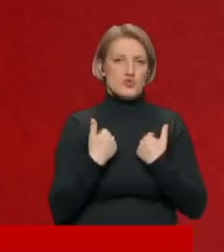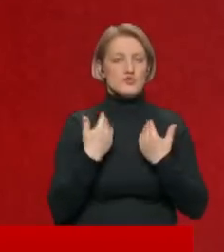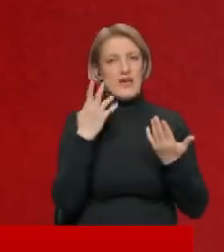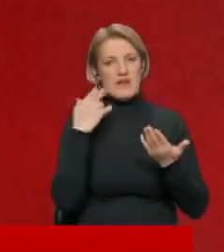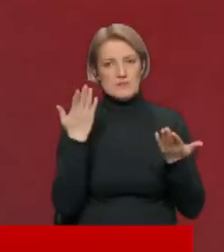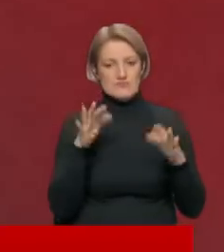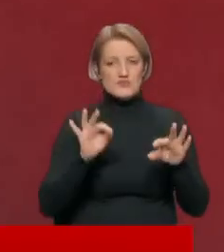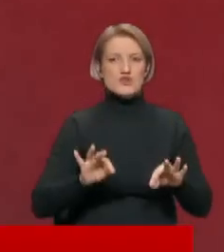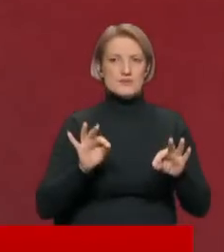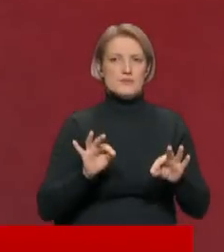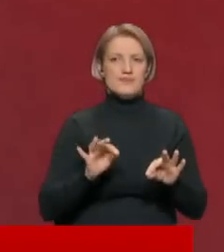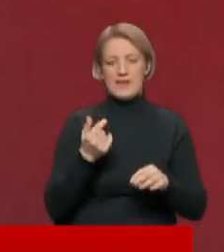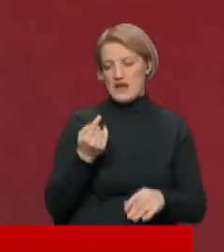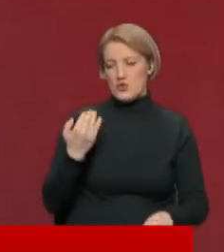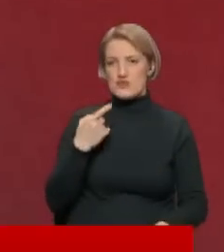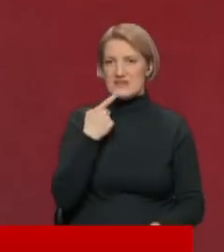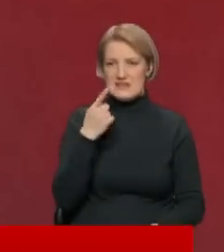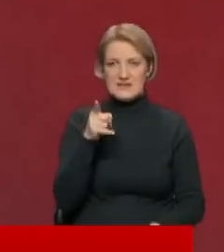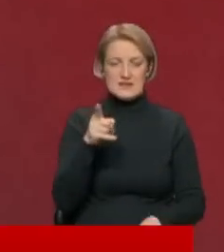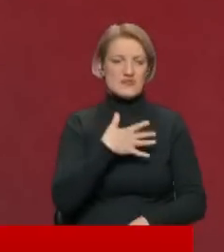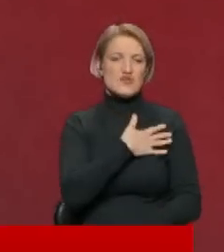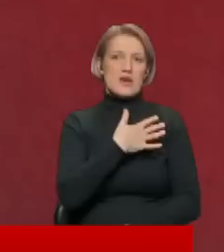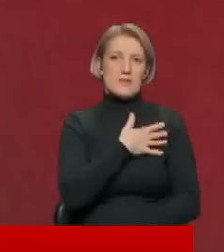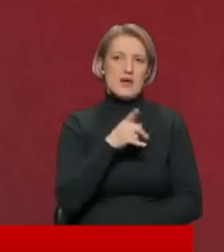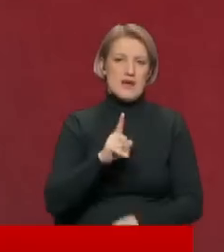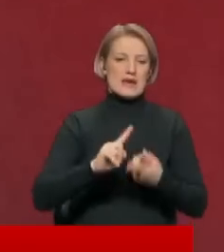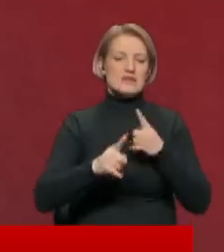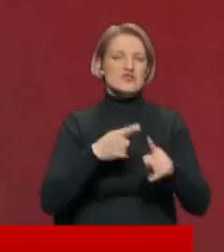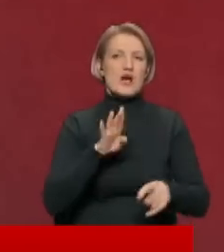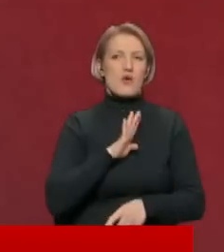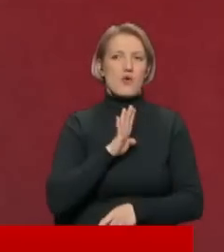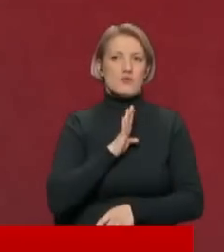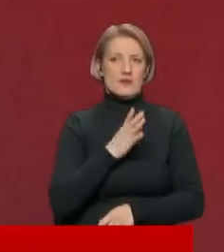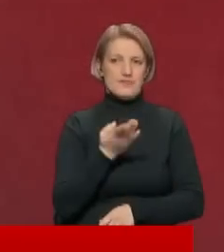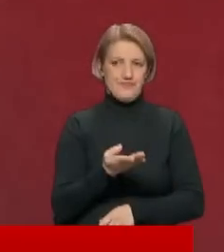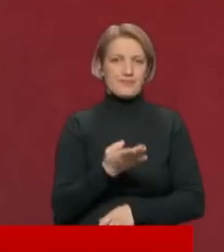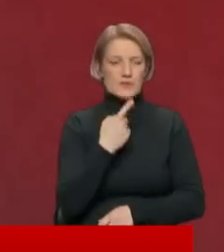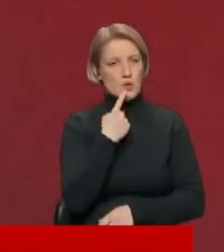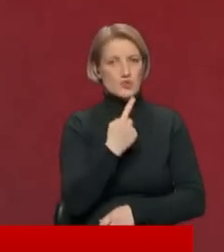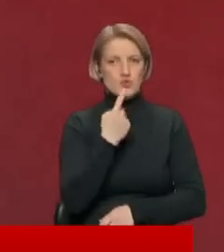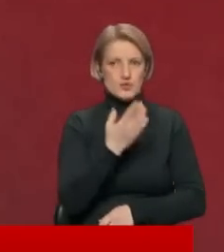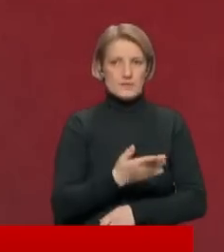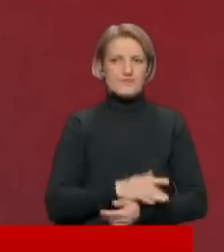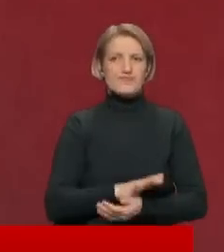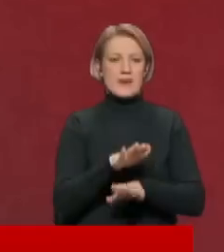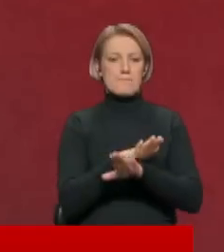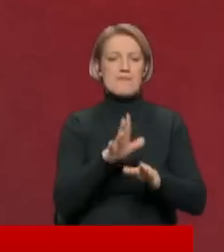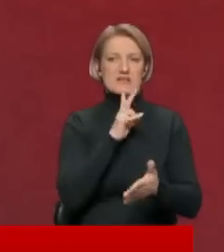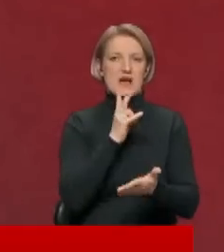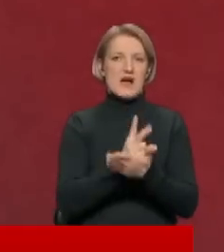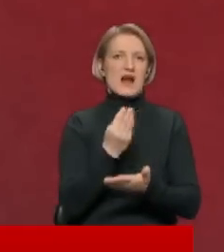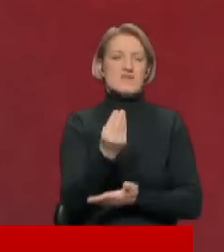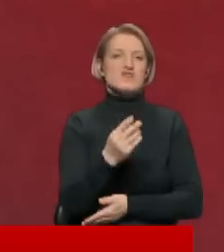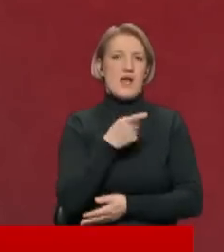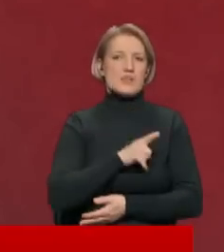şimdi Ee Az önce size CHP lideri Kılıçdaroğlu'na atıfla konuştunuz masa karar verecek